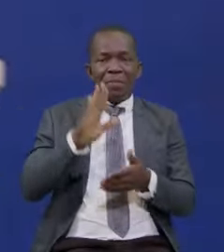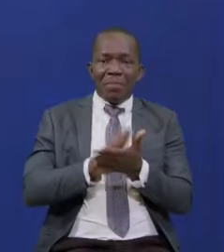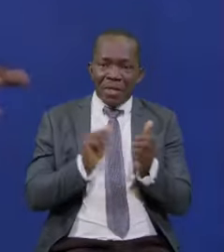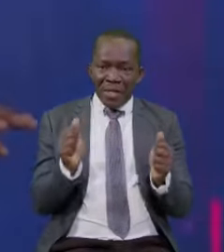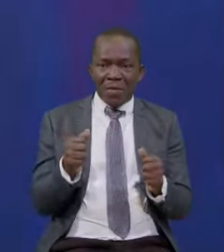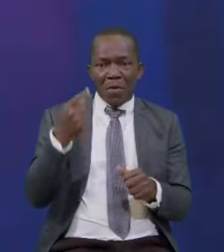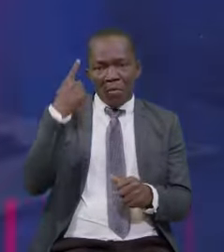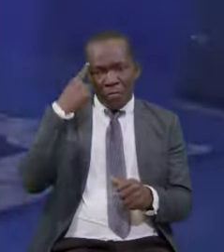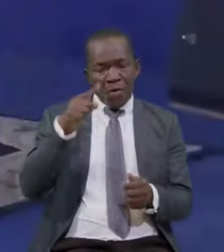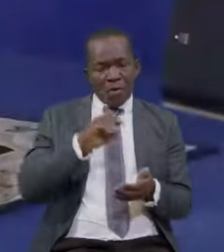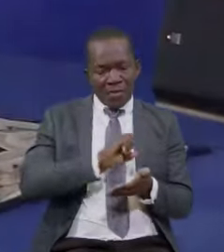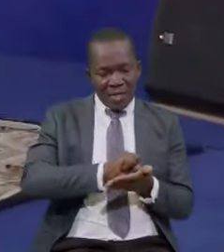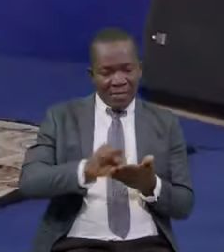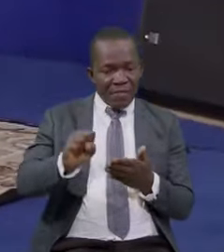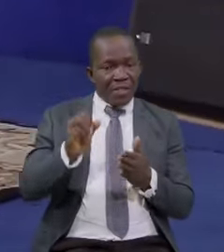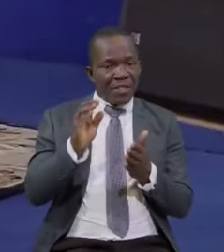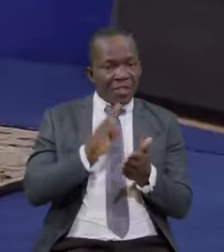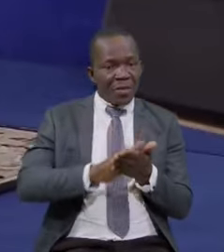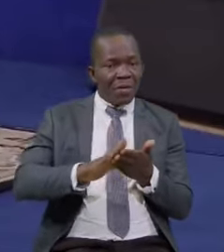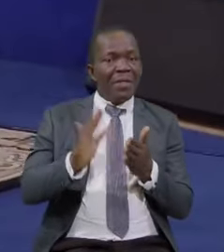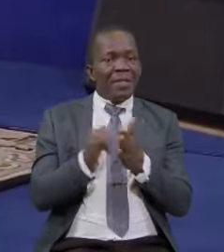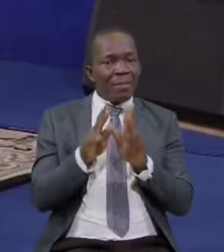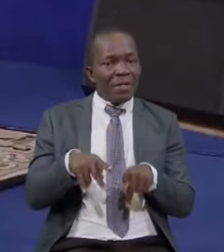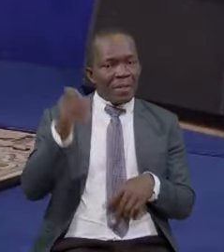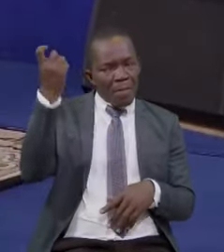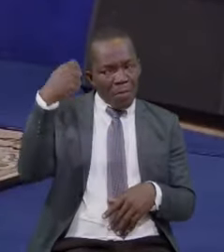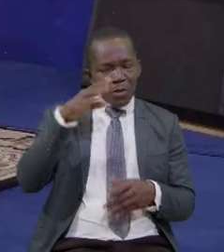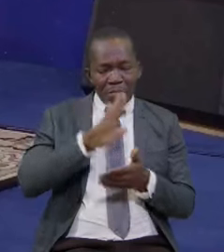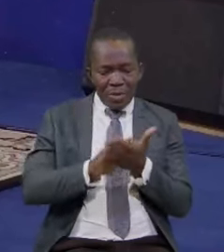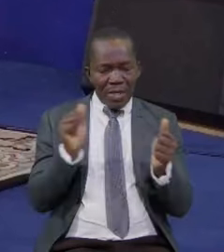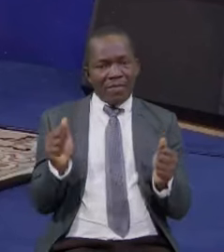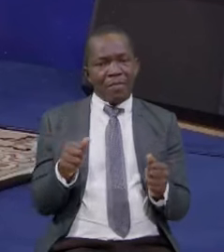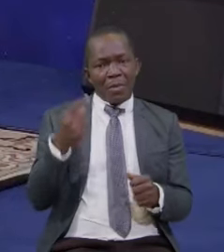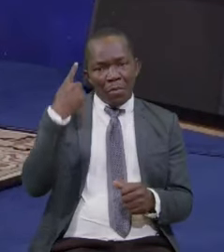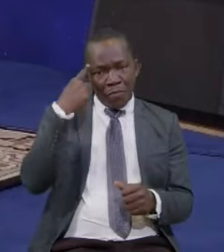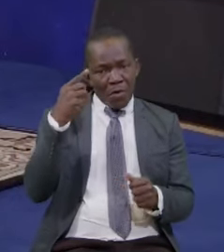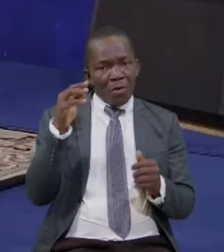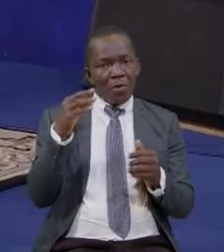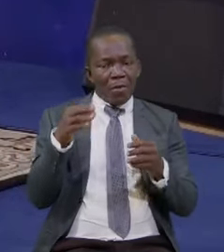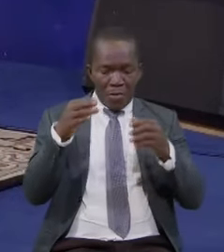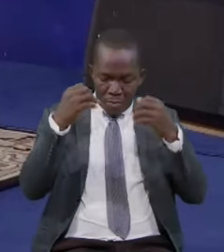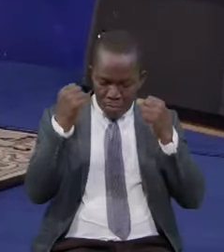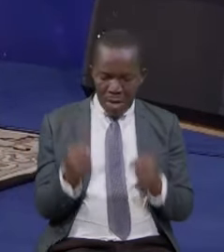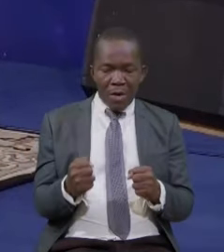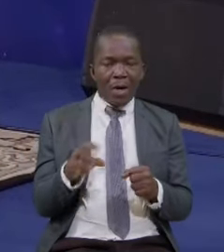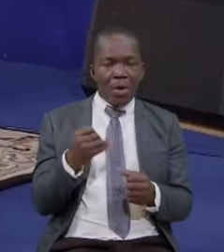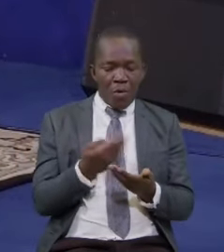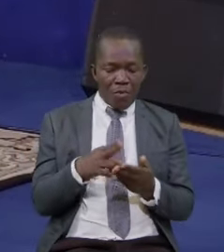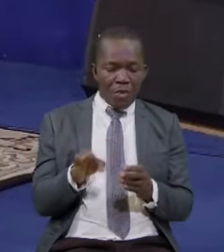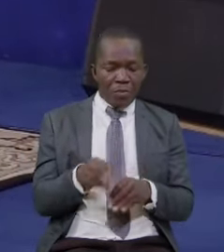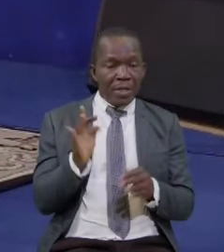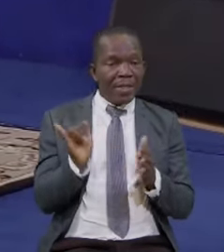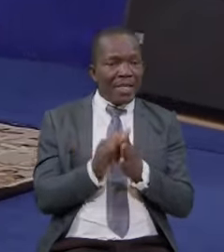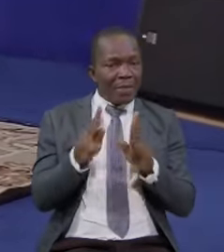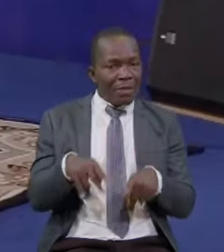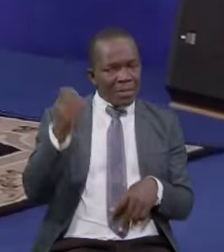sanctification la sanctification il doit croire il vient à Dieu pour la puissance au Saint-Esprit il doit croire il vient à